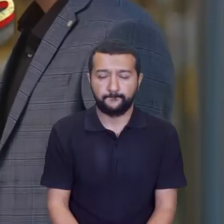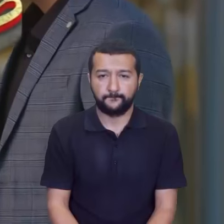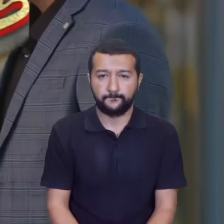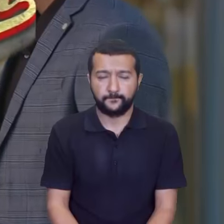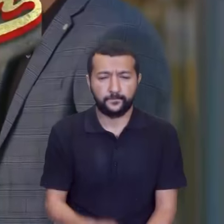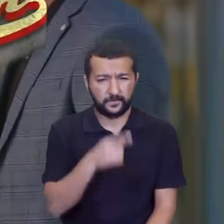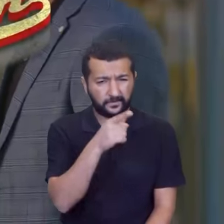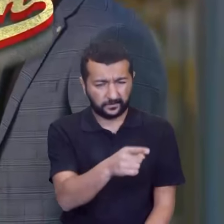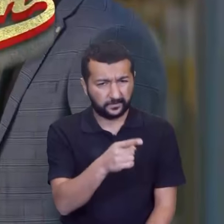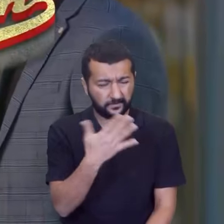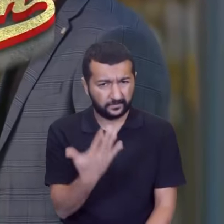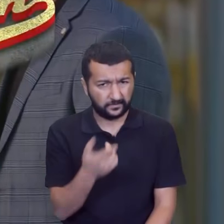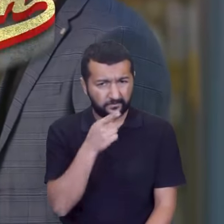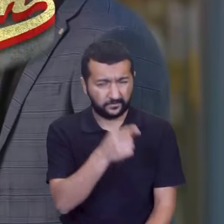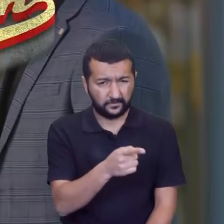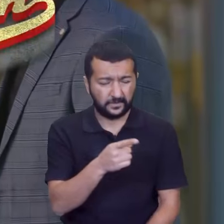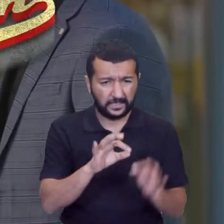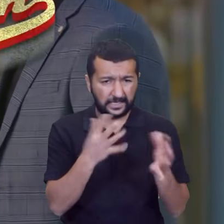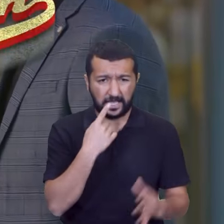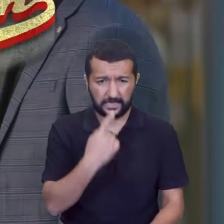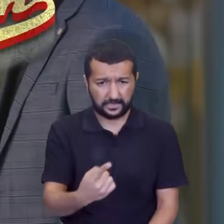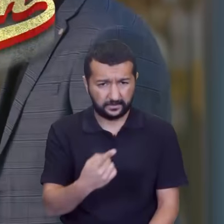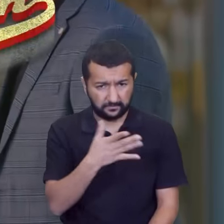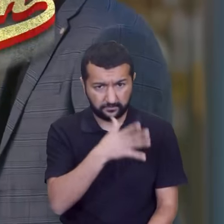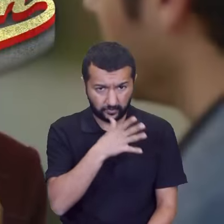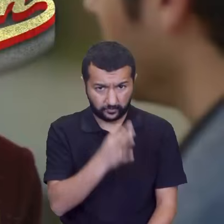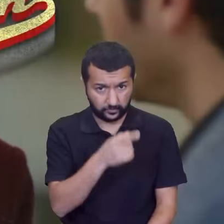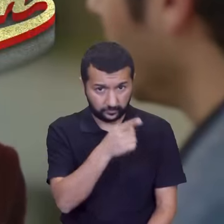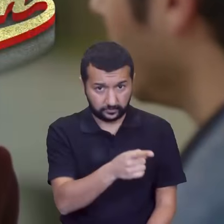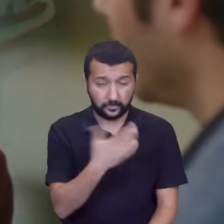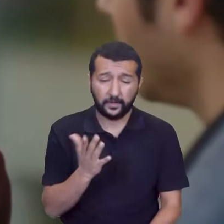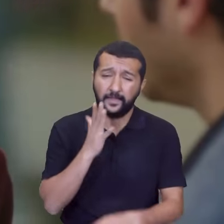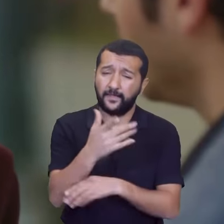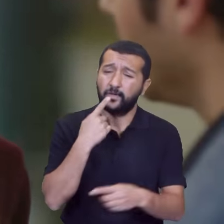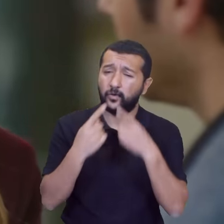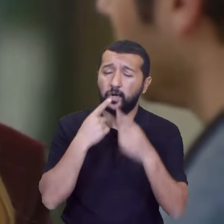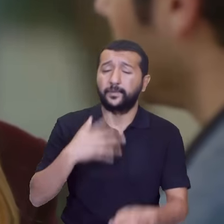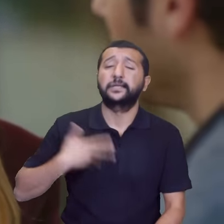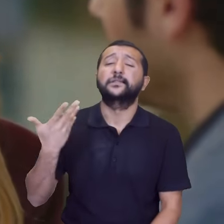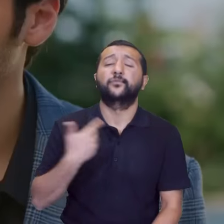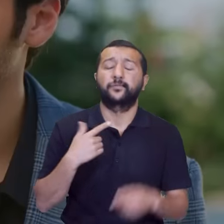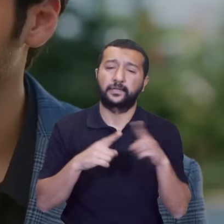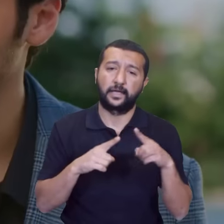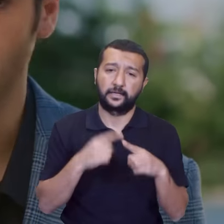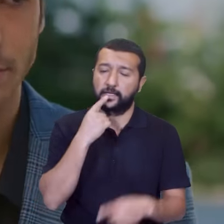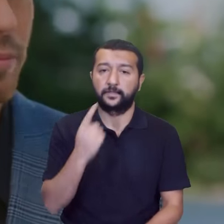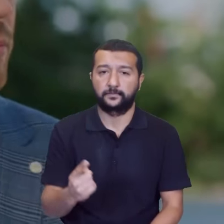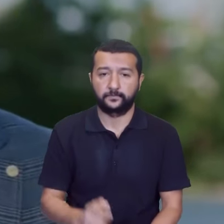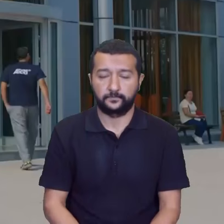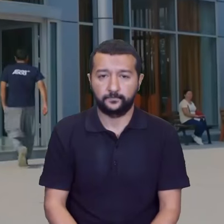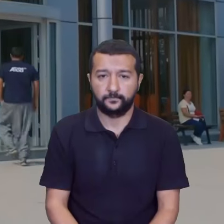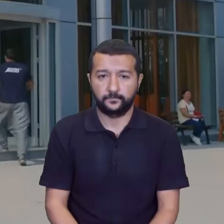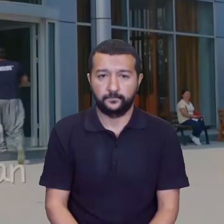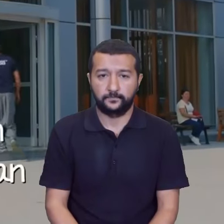www.sebeder.org Hangimiz sevmedik yazdı. 12. Kedi diye farkındasın değil mi? Daha fazla konuşmak istemiyorum Tarık.